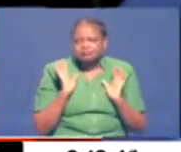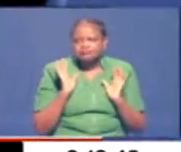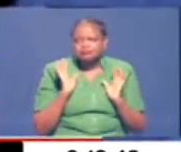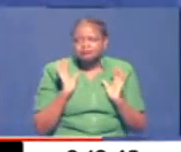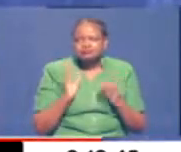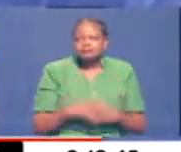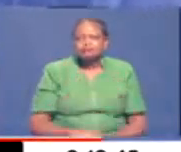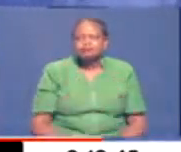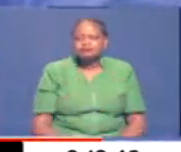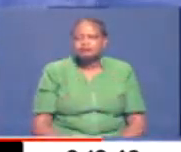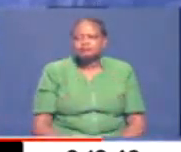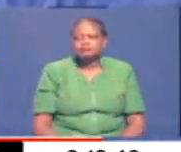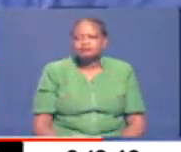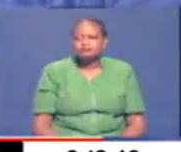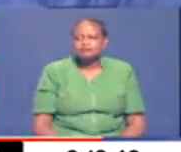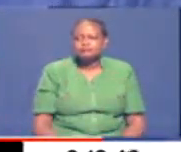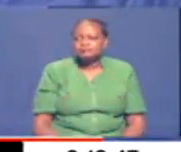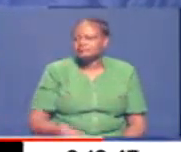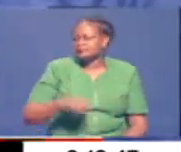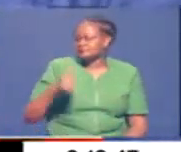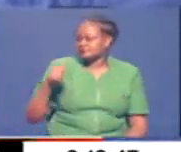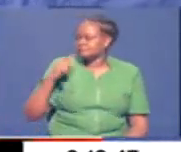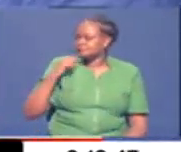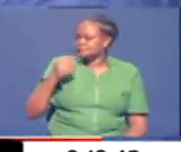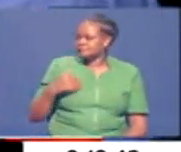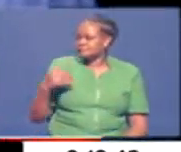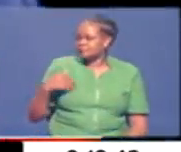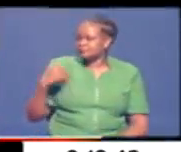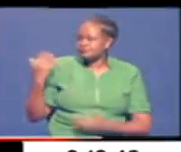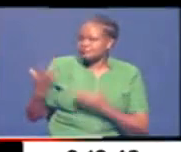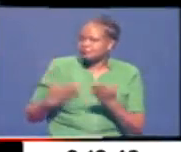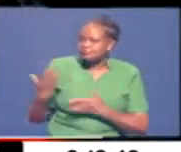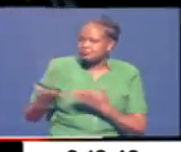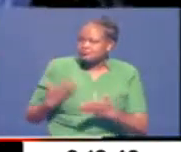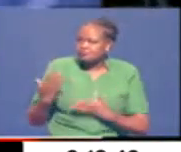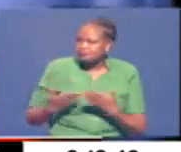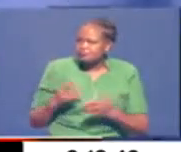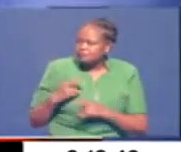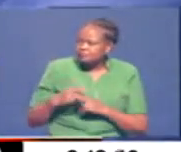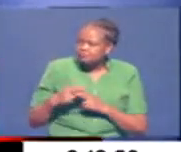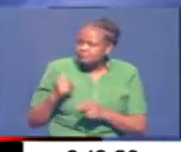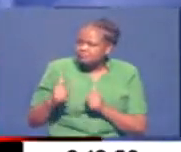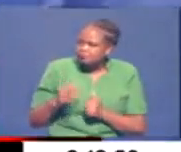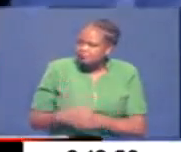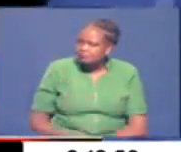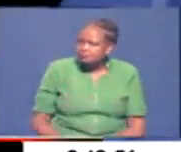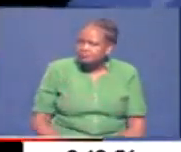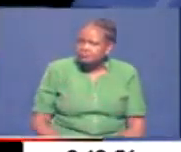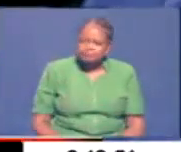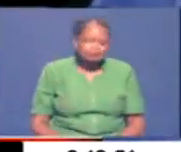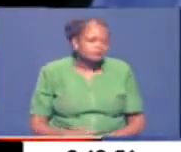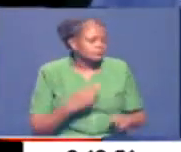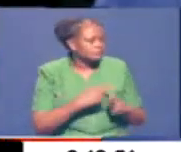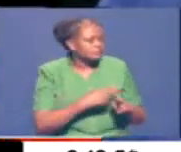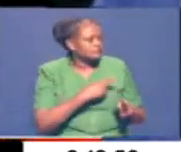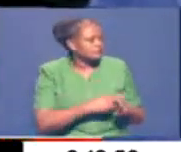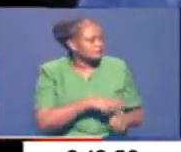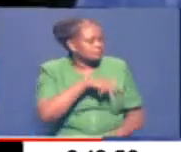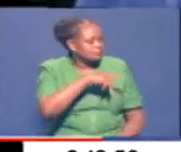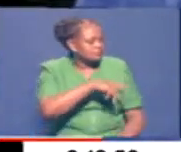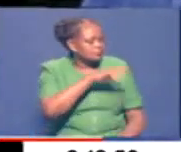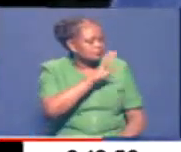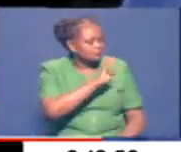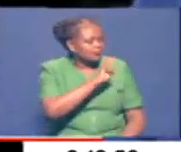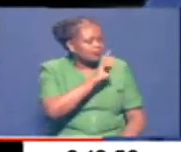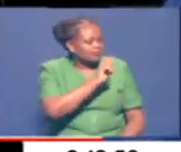Asante sana. I have another gentleman. Karibu. What is your name, sir? Kwa majina ni Joyfred Peter,